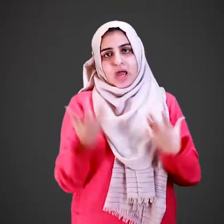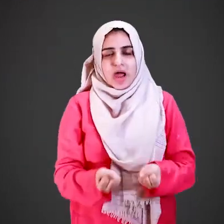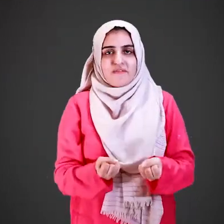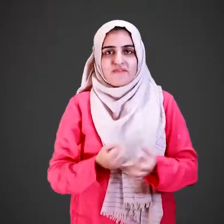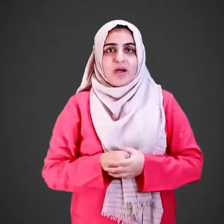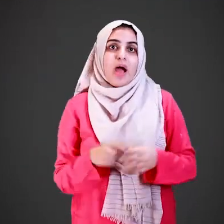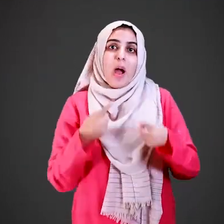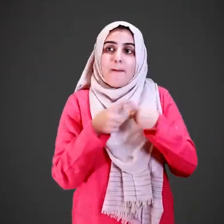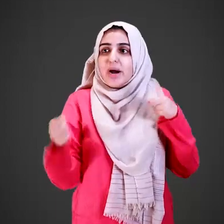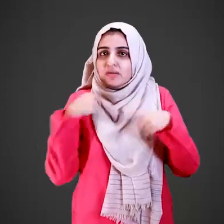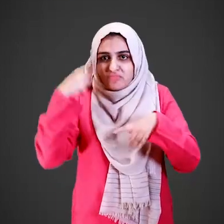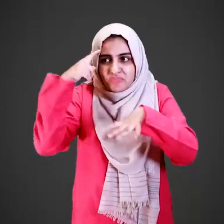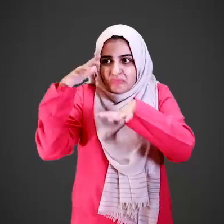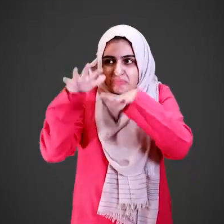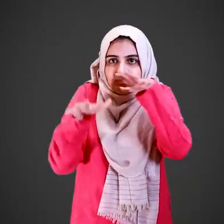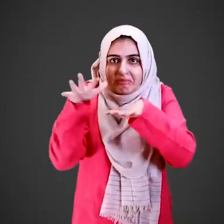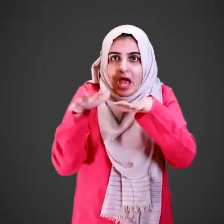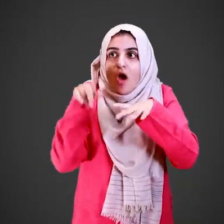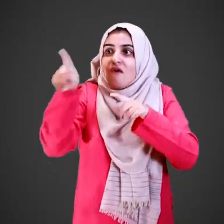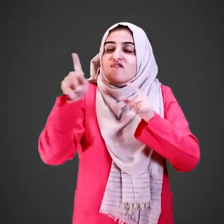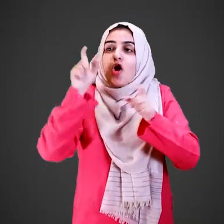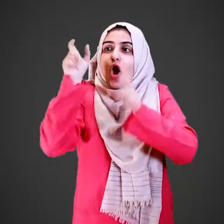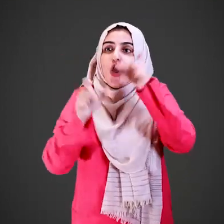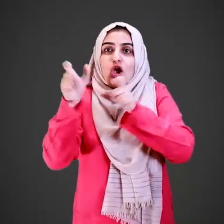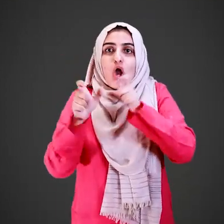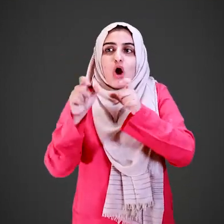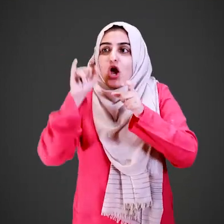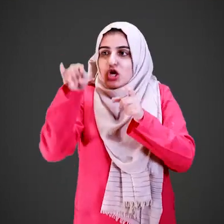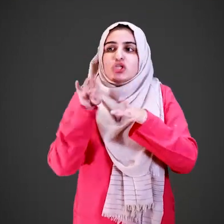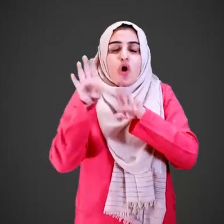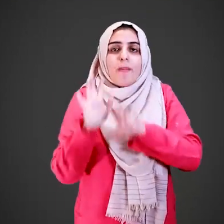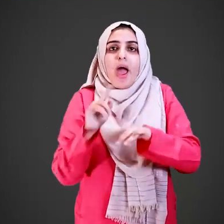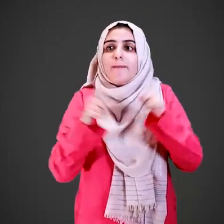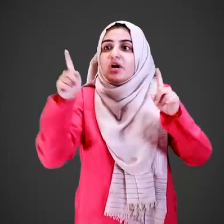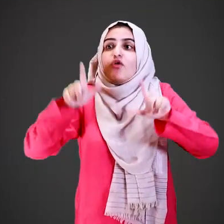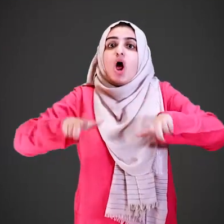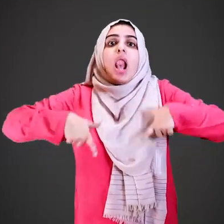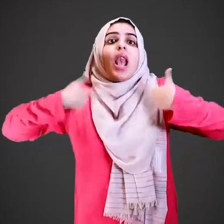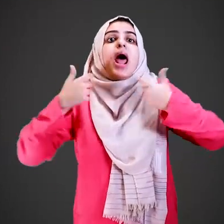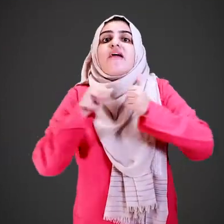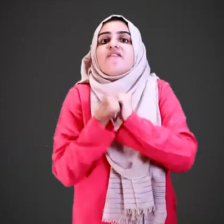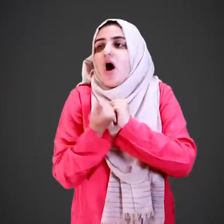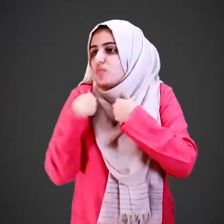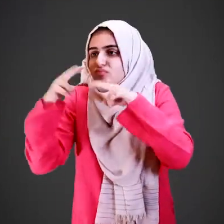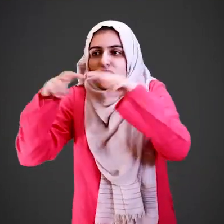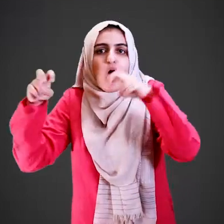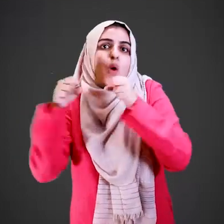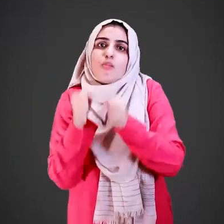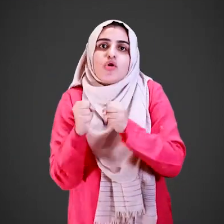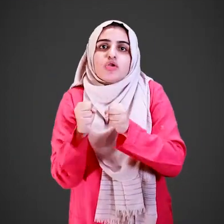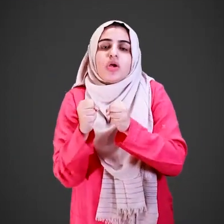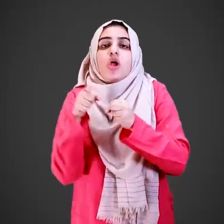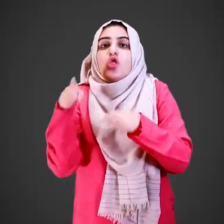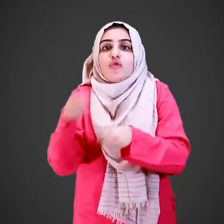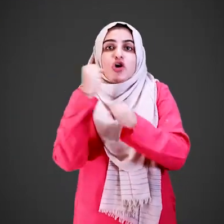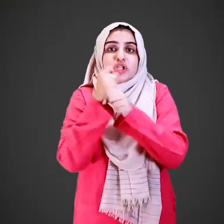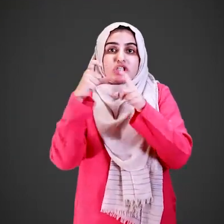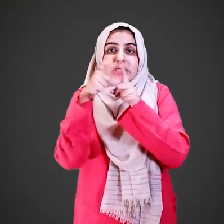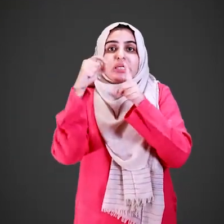हमें सिर्फ जीडीपी से नहीं हो सकता। मिसाल के तौर पे कोई मुल्क अगर बहुत बड़ा है, फॉर एग्ज़ाम्पल भारत है, तो उसकी